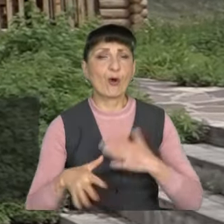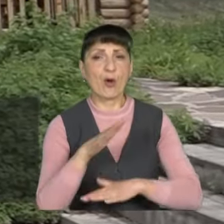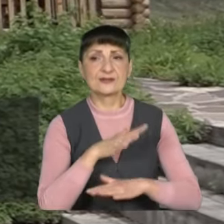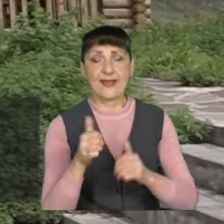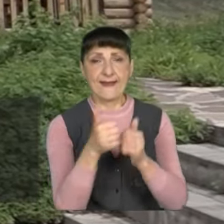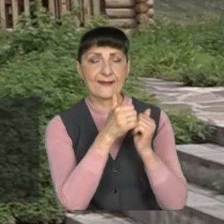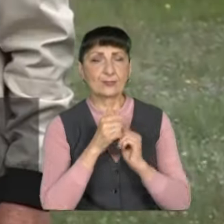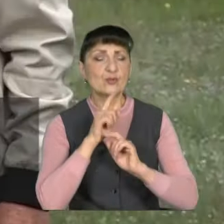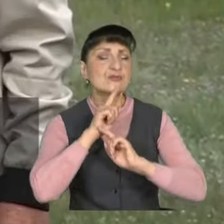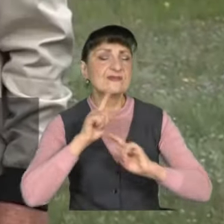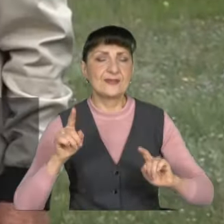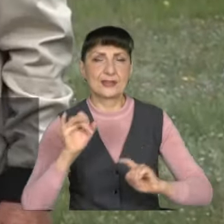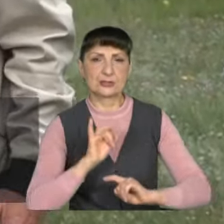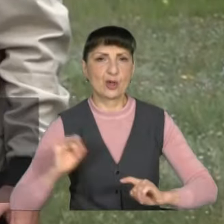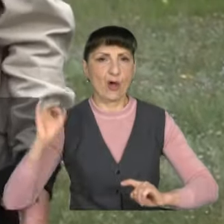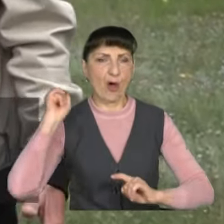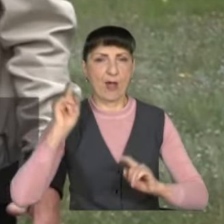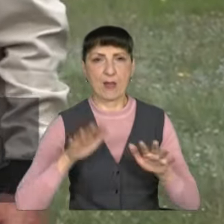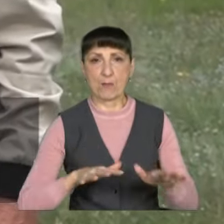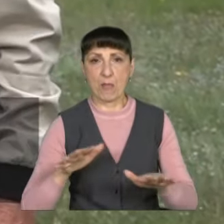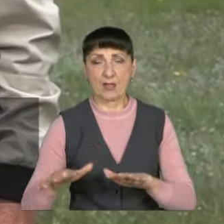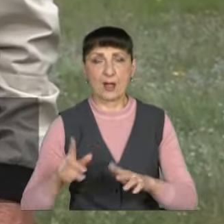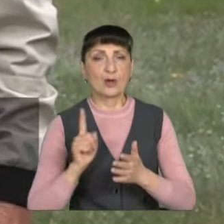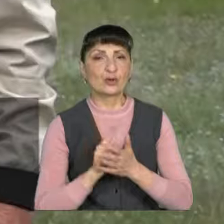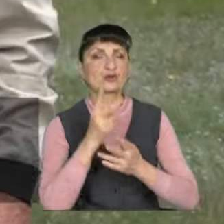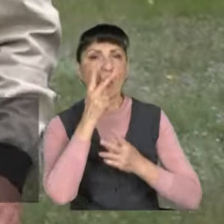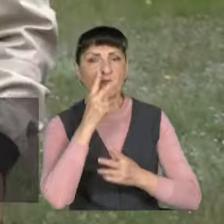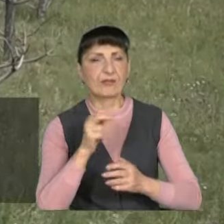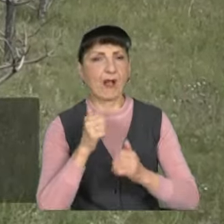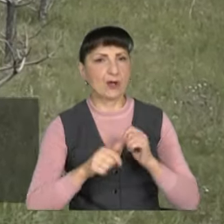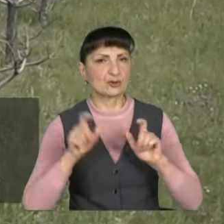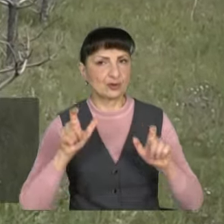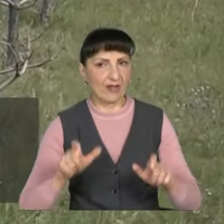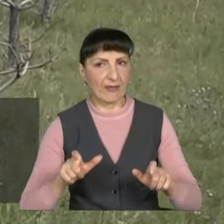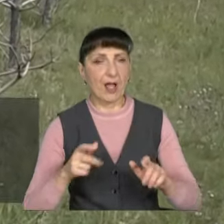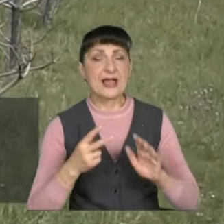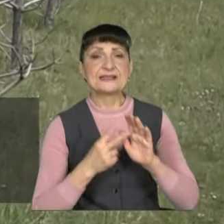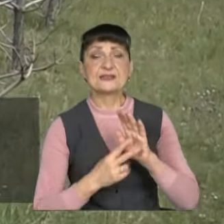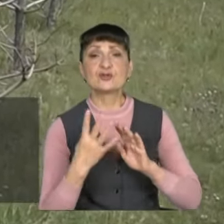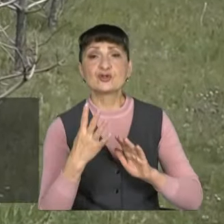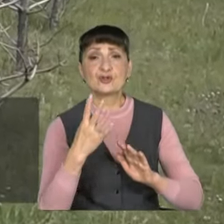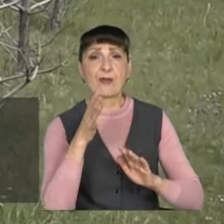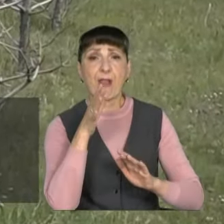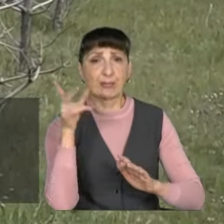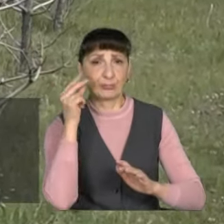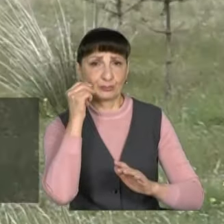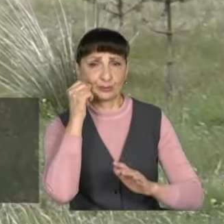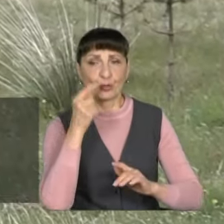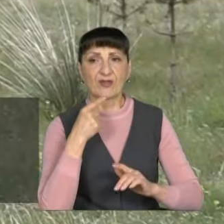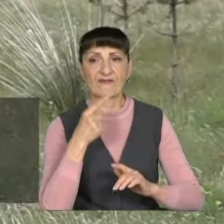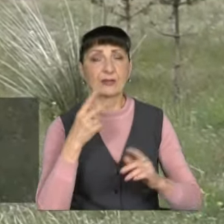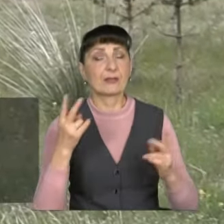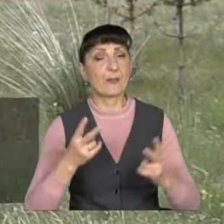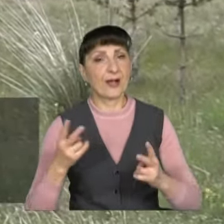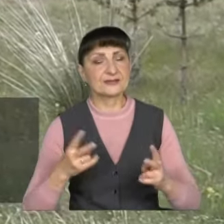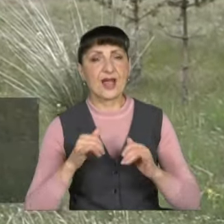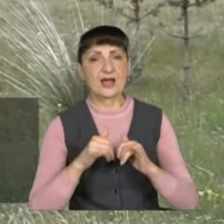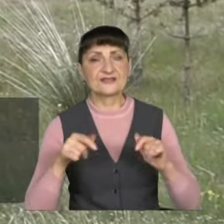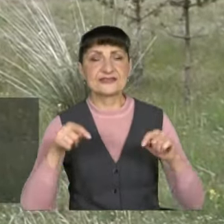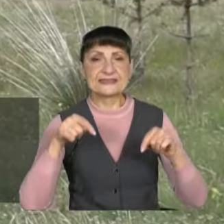Саты немало удивительных исторических мест, которые должен увидеть каждый. Потому 74-летний житель села говорит о